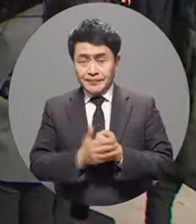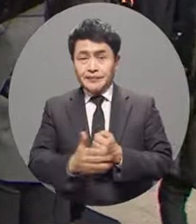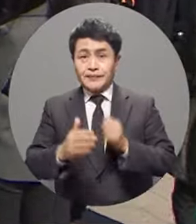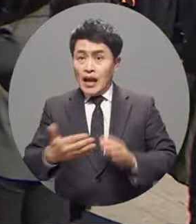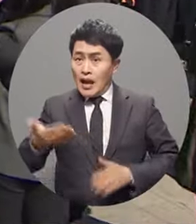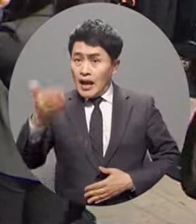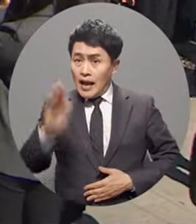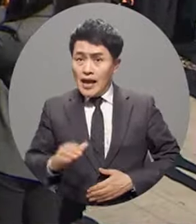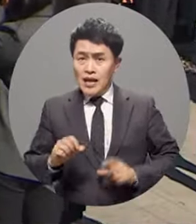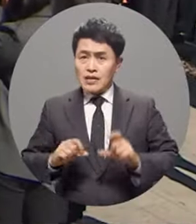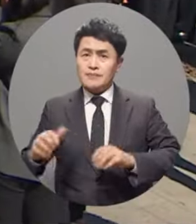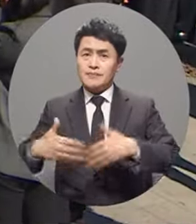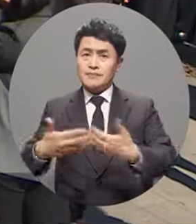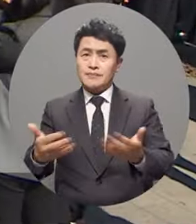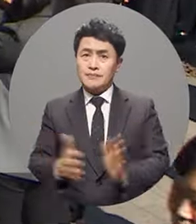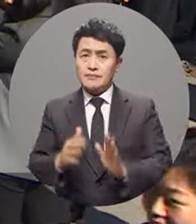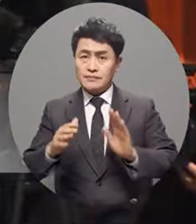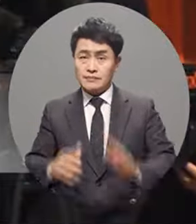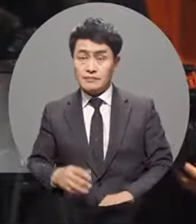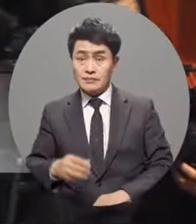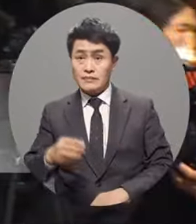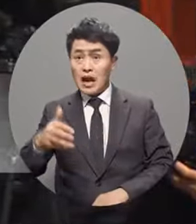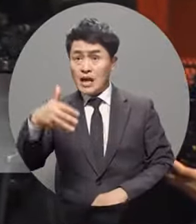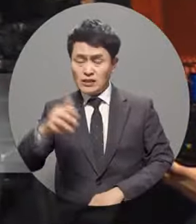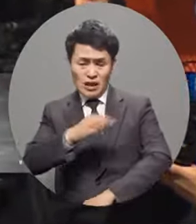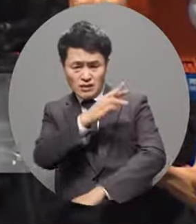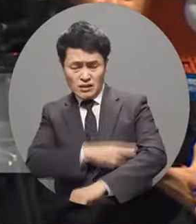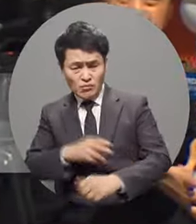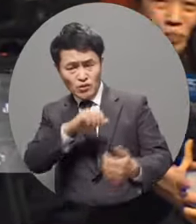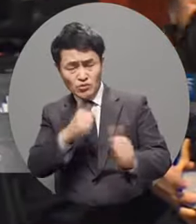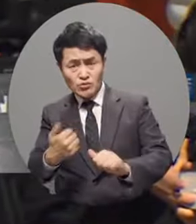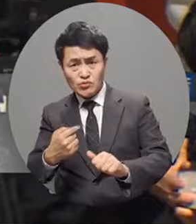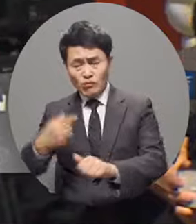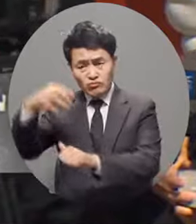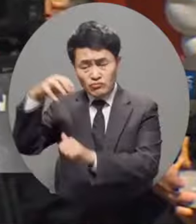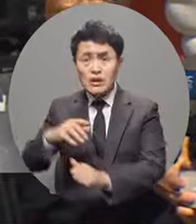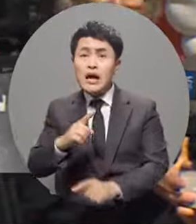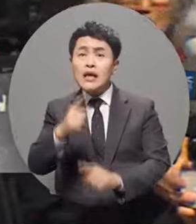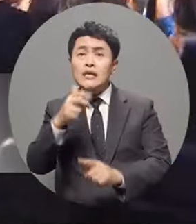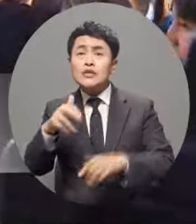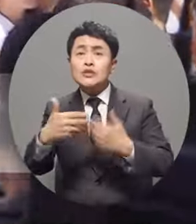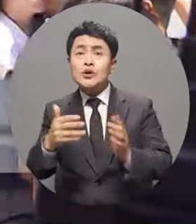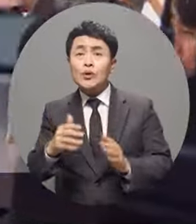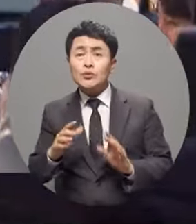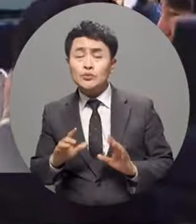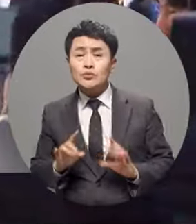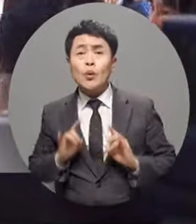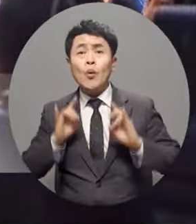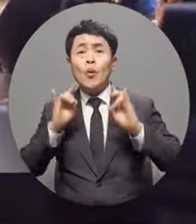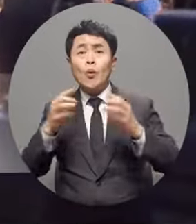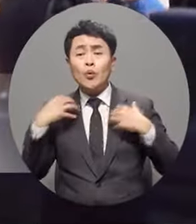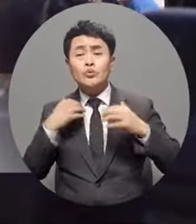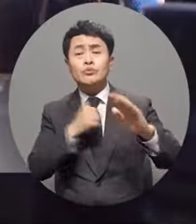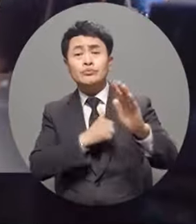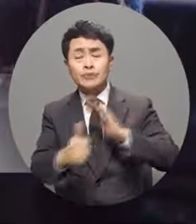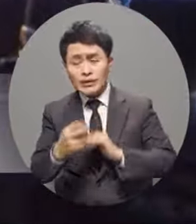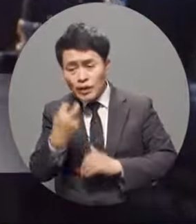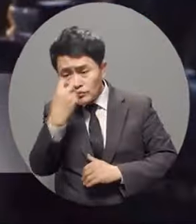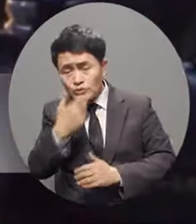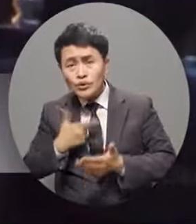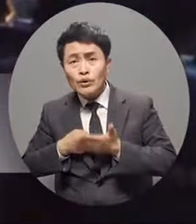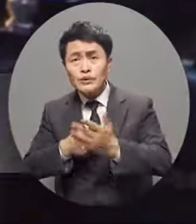하지만 일부 시민들은 최상병 순직 사건 수사 외압 의혹을 받는 이종섭 호주대사의 수사를 촉구하는 등 1인